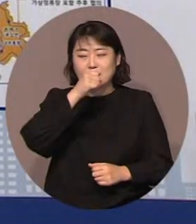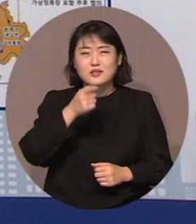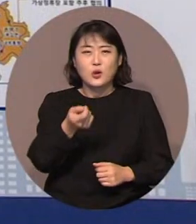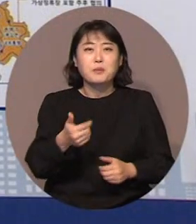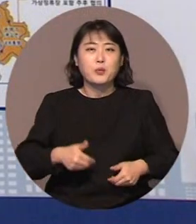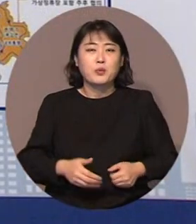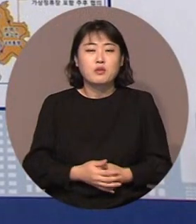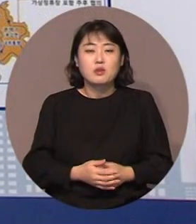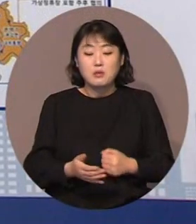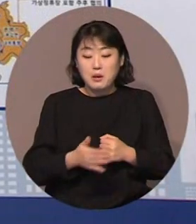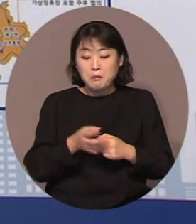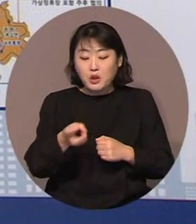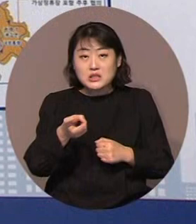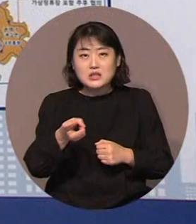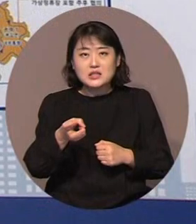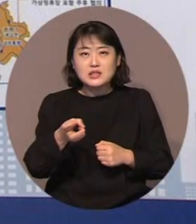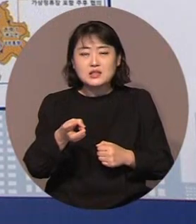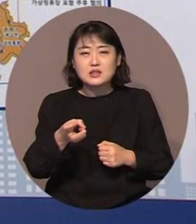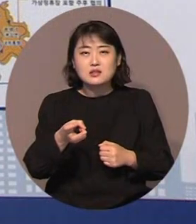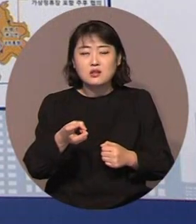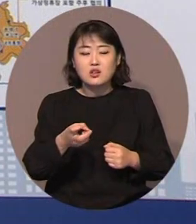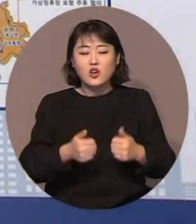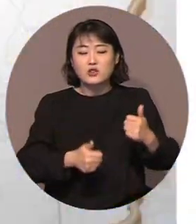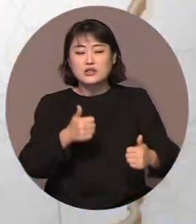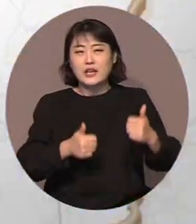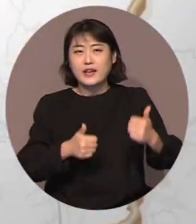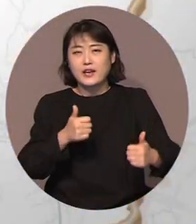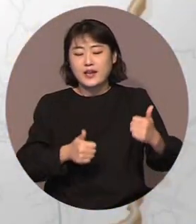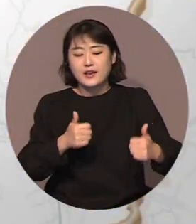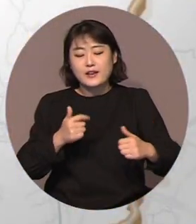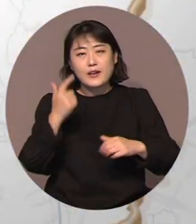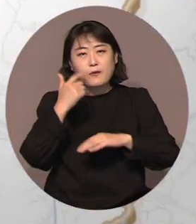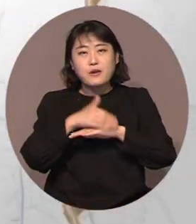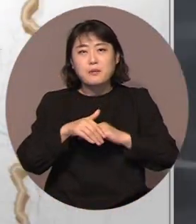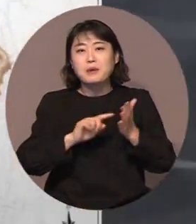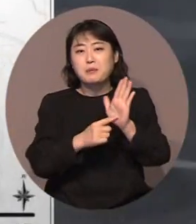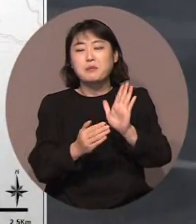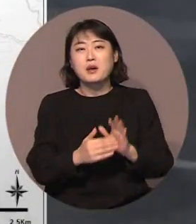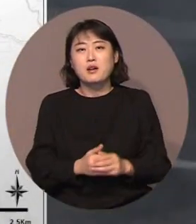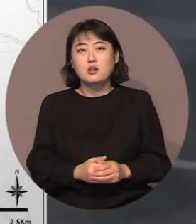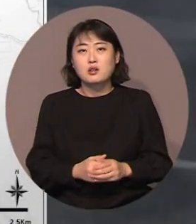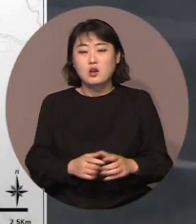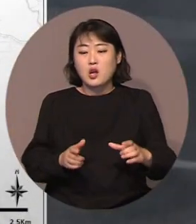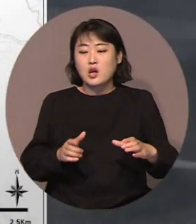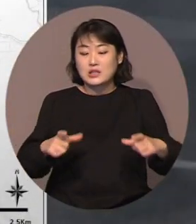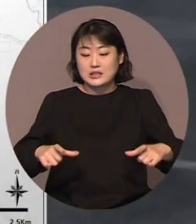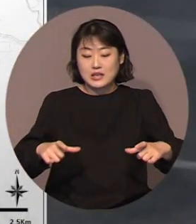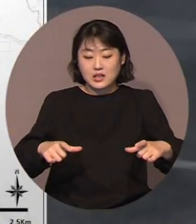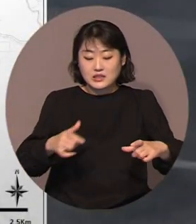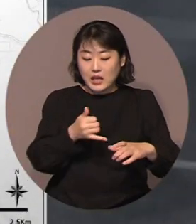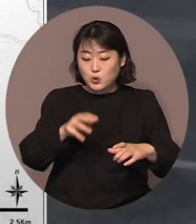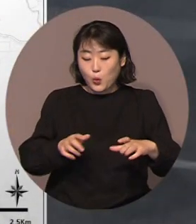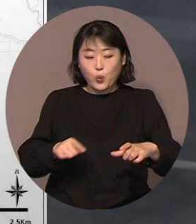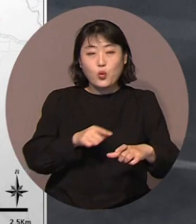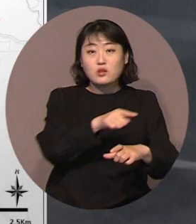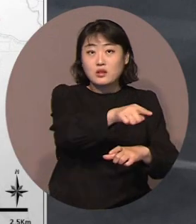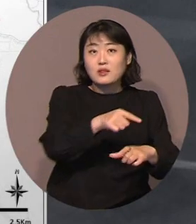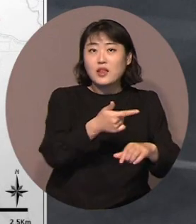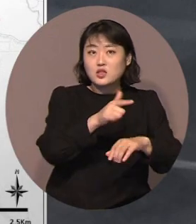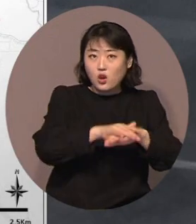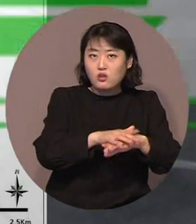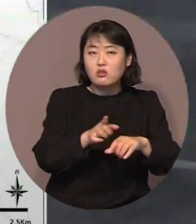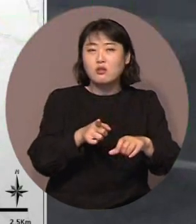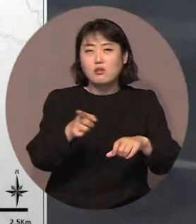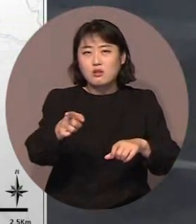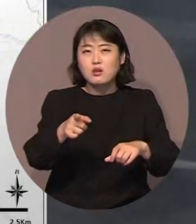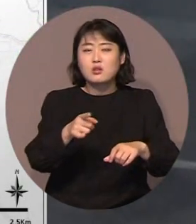버스 자체의 경쟁력을 높일 대책도 내놓았습니다. 인근 도시를 오가는 수요가 많은 만큼 대전으로 오가는 노선